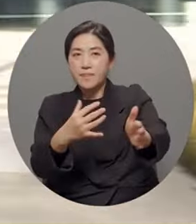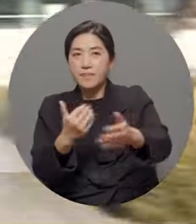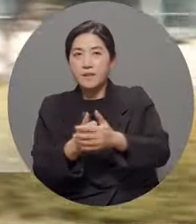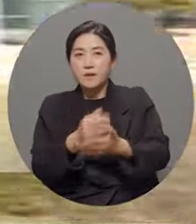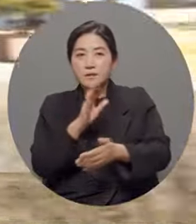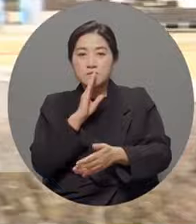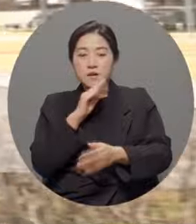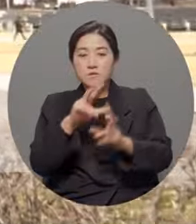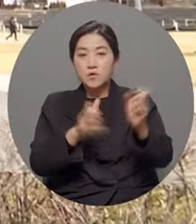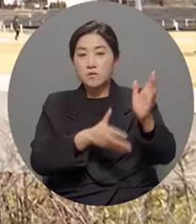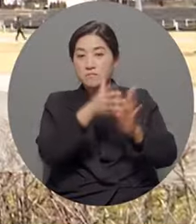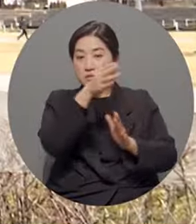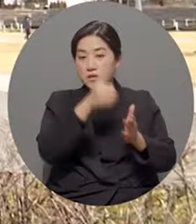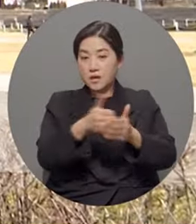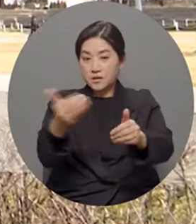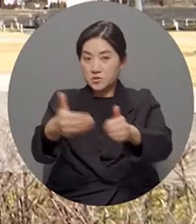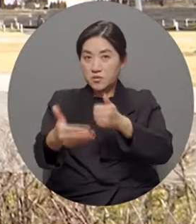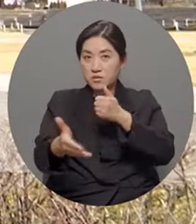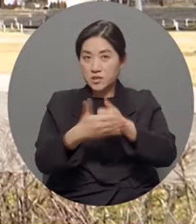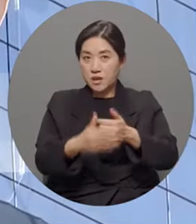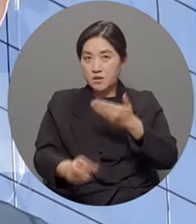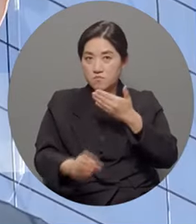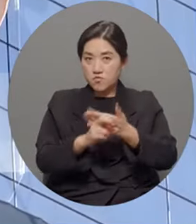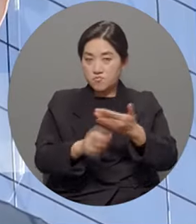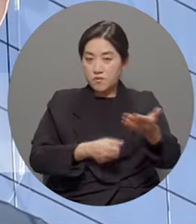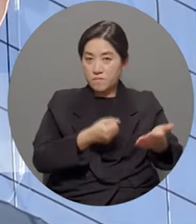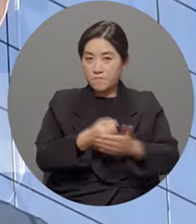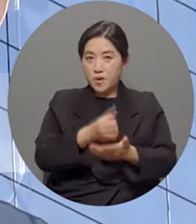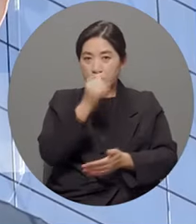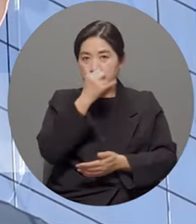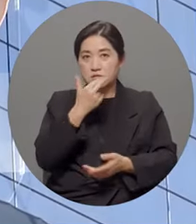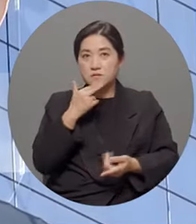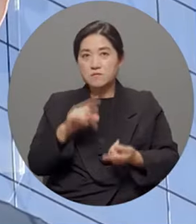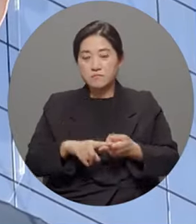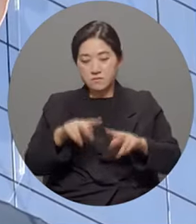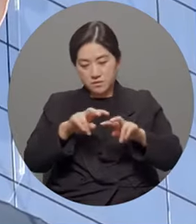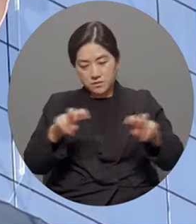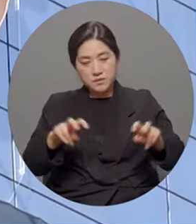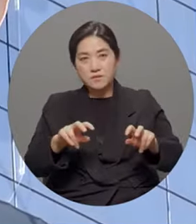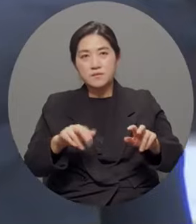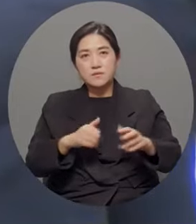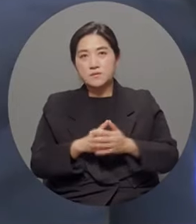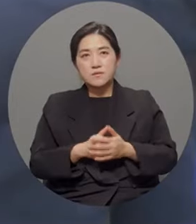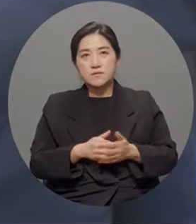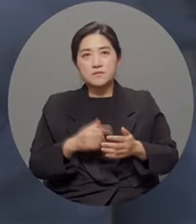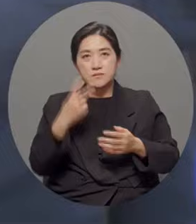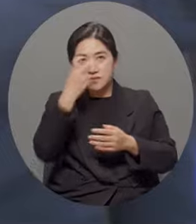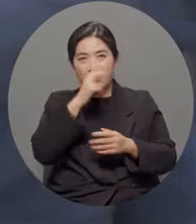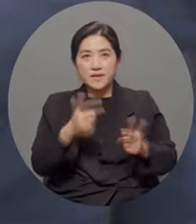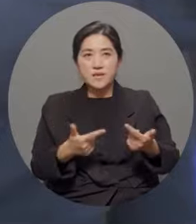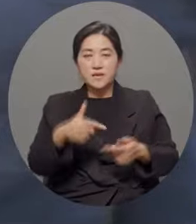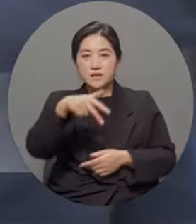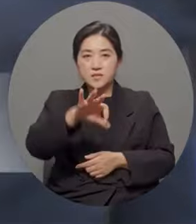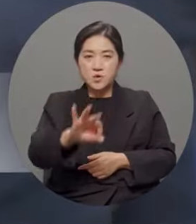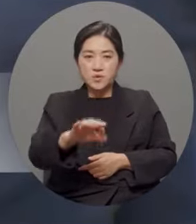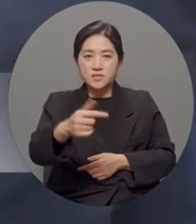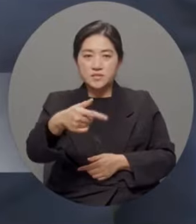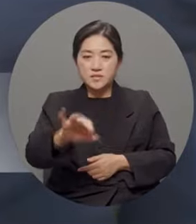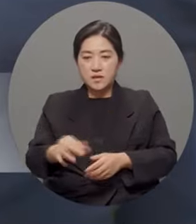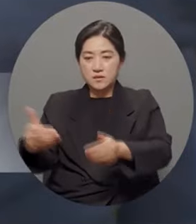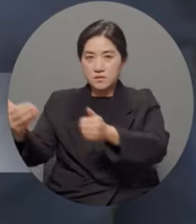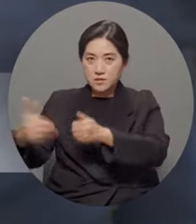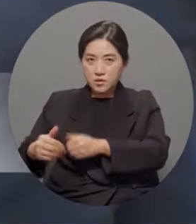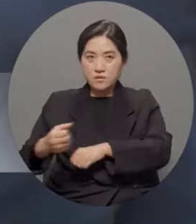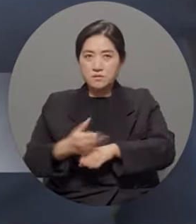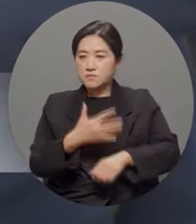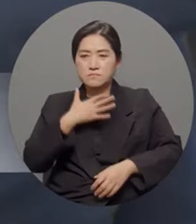실제 성남시가 청탁 때문에 위법한 결정을 내렸는지 따지진 않았습니다. 정 전 실장 측은 청탁을 받거나